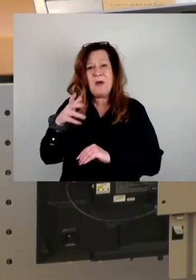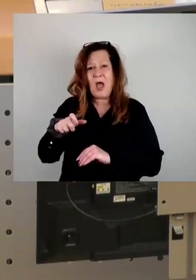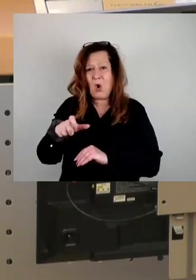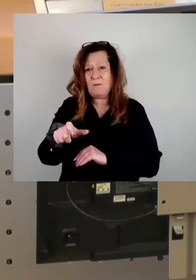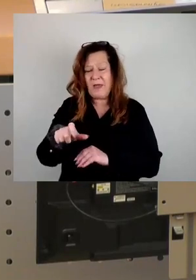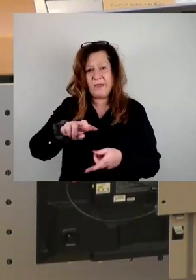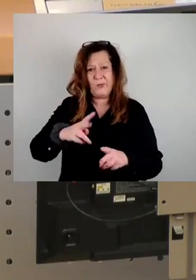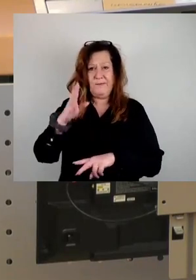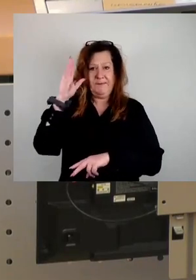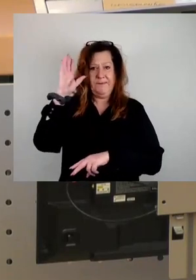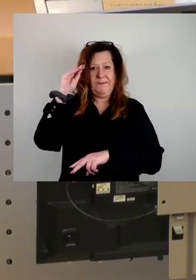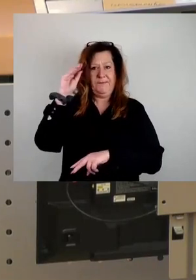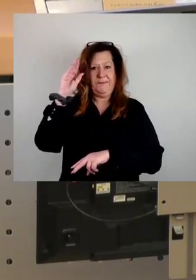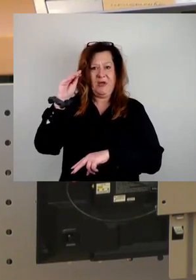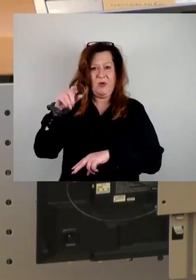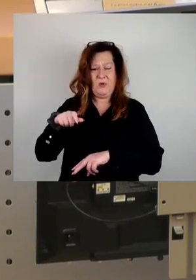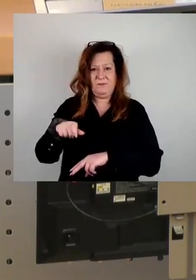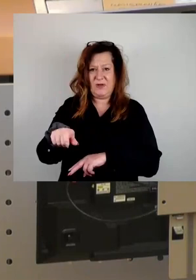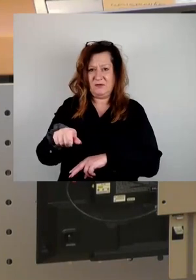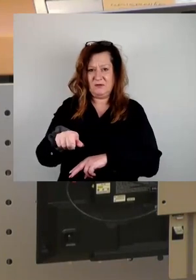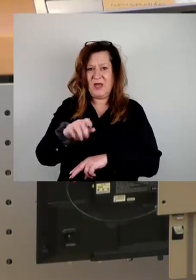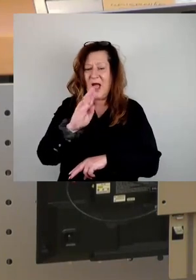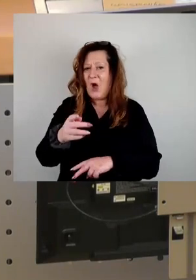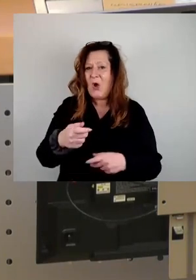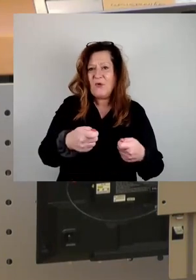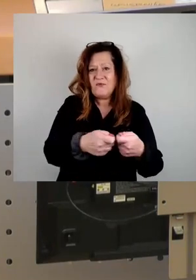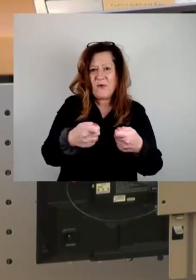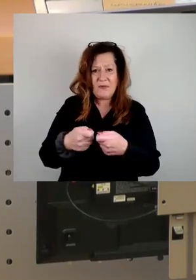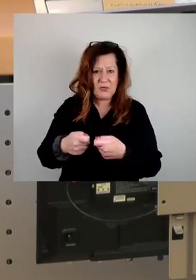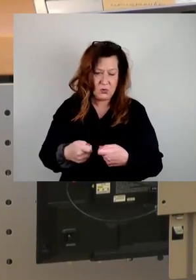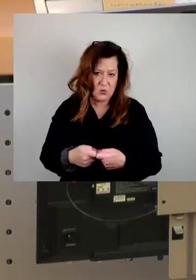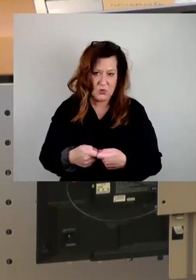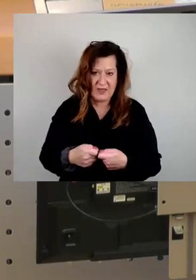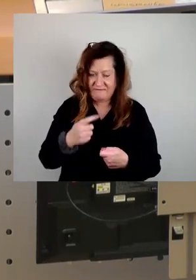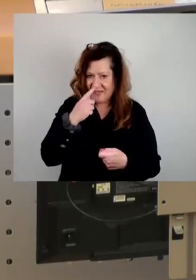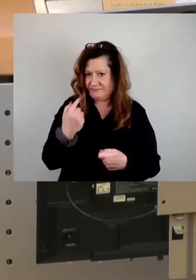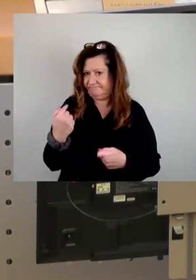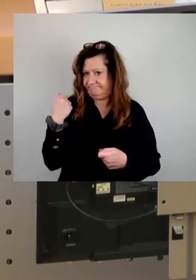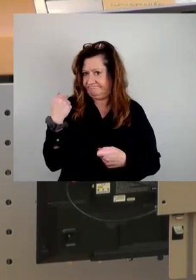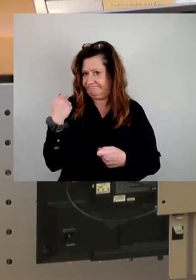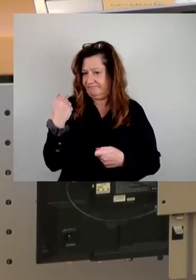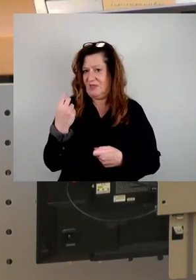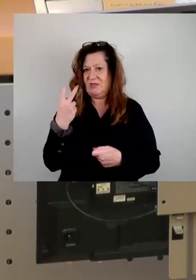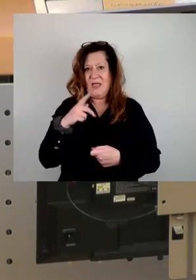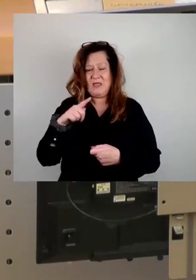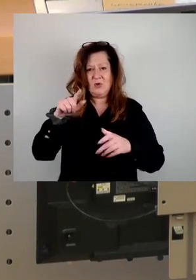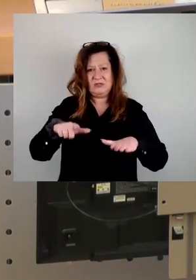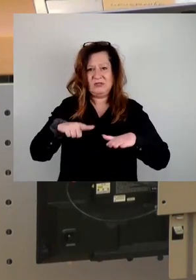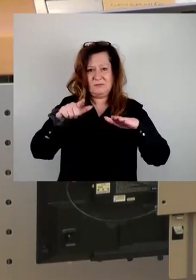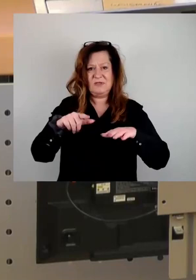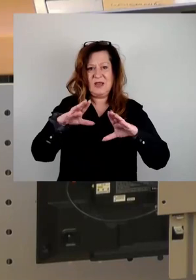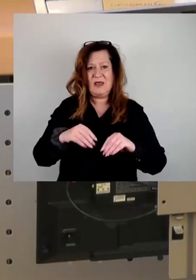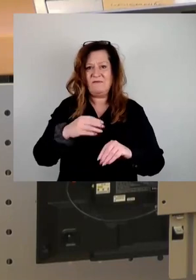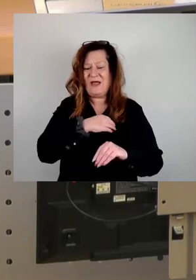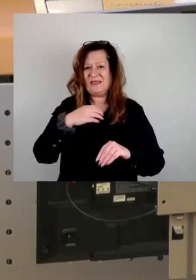die Grünverbindung machen wir uns Sorgen, wenn man nämlich bedenkt, dass seit 2017 in Dresden jedes Jahr mehr Bäume